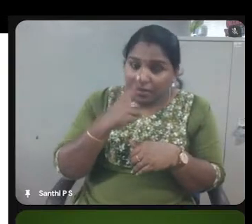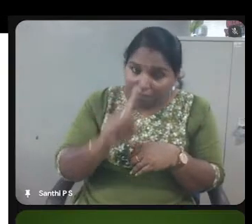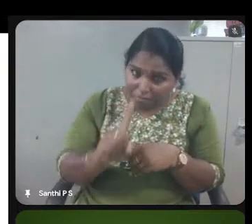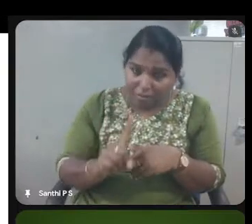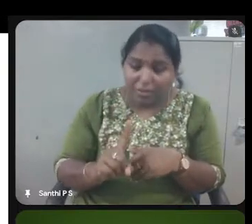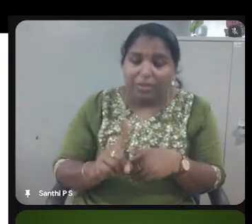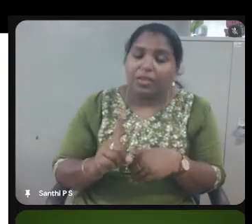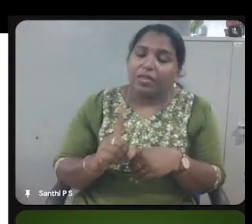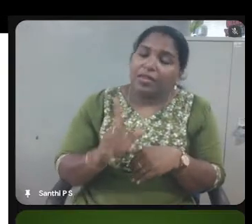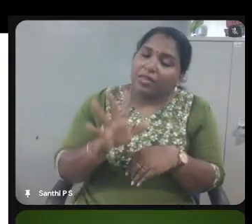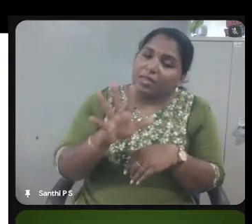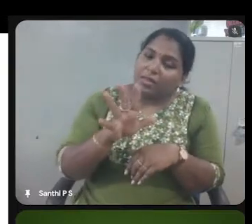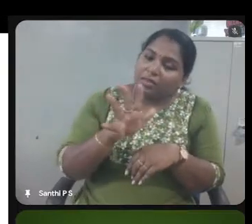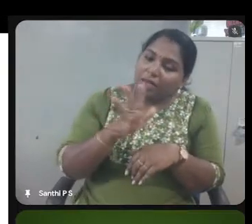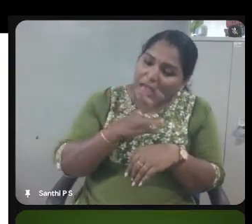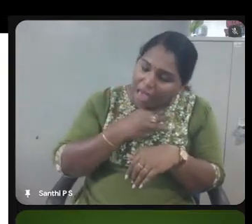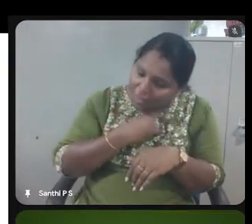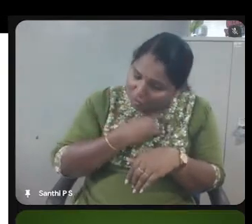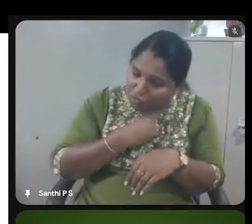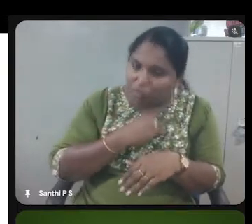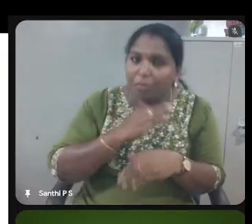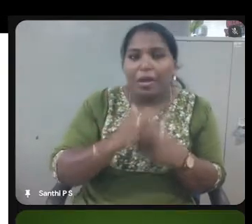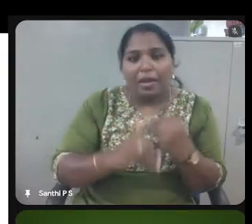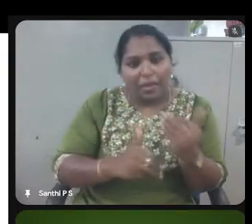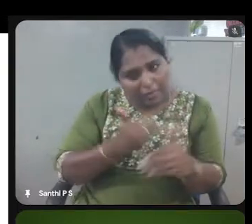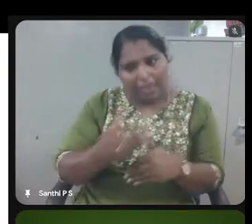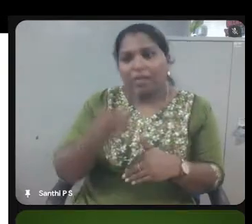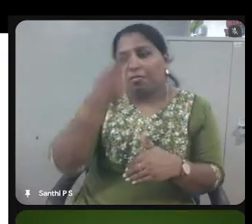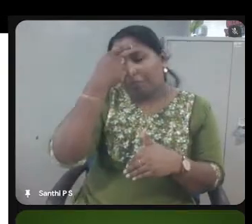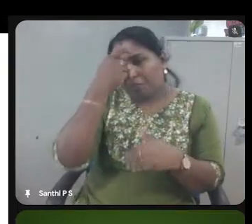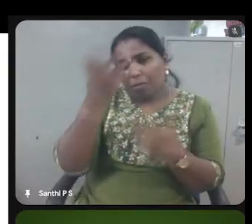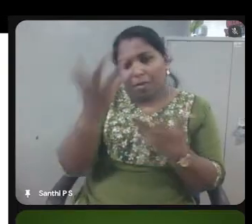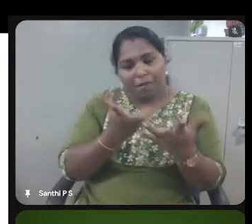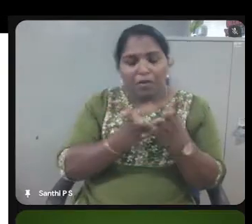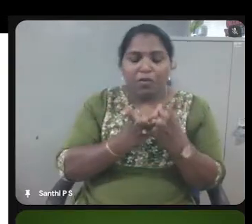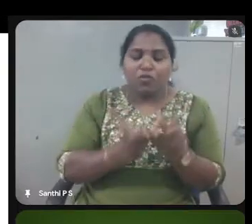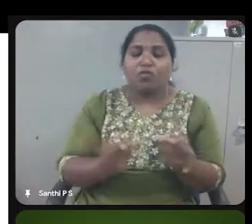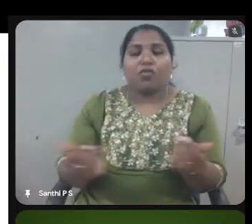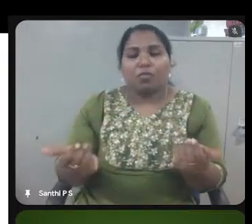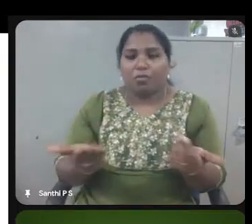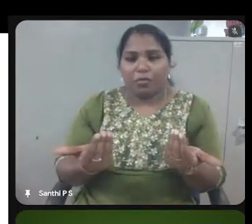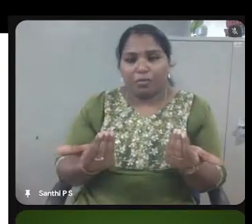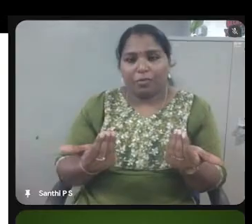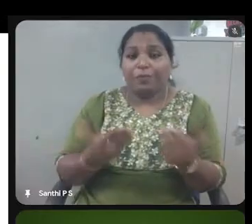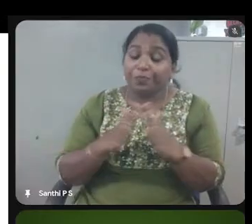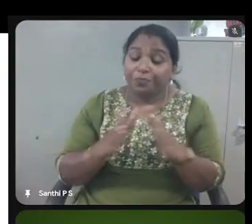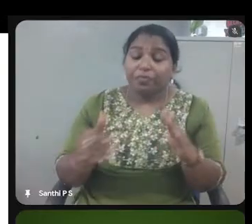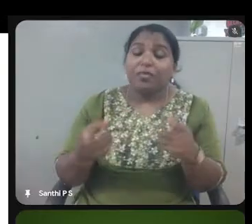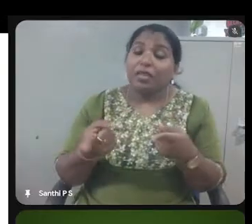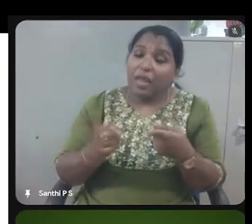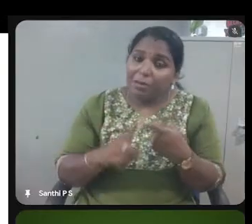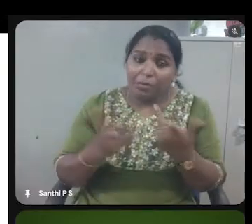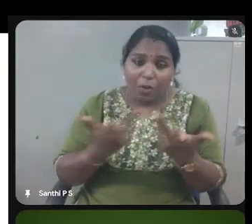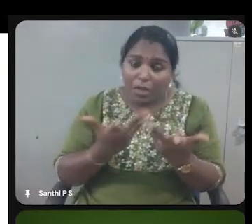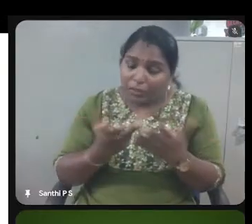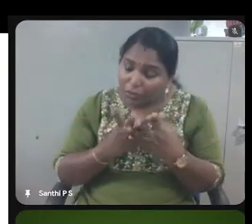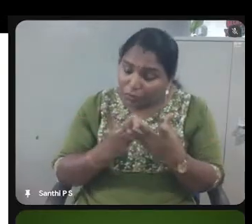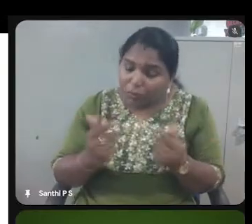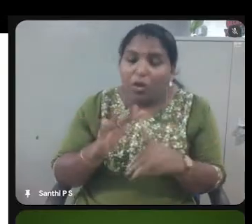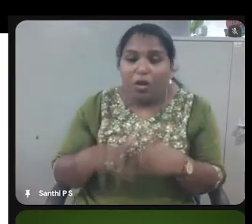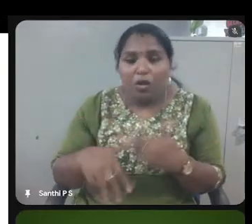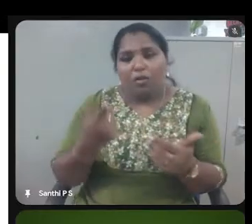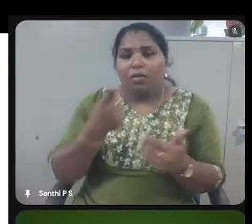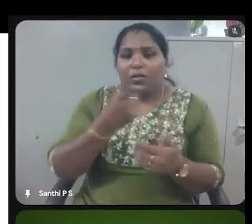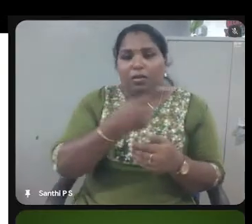ഒരു പ്രശ്നം ഉണ്ടെന്ന് അംഗീകരിച്ച് വന്നാലേ എന്താണ് വീട്ടിൽ സംഭവിക്കുന്നതും എങ്ങനെ അത് നിയന്ത്രിക്കാൻ പറ്റും എന്നുള്ളതും നമുക്ക്